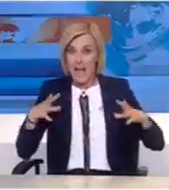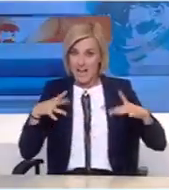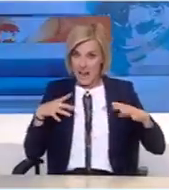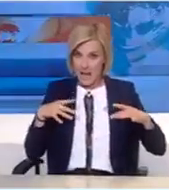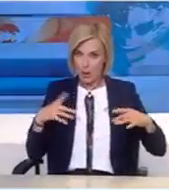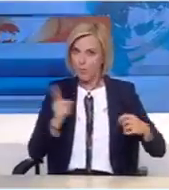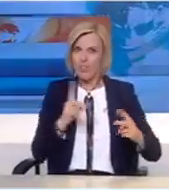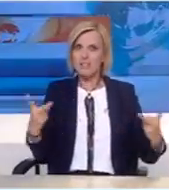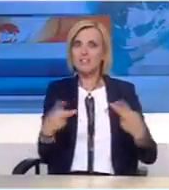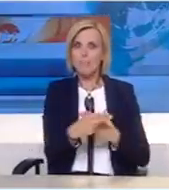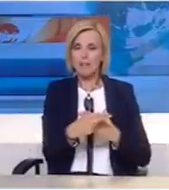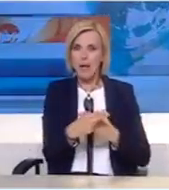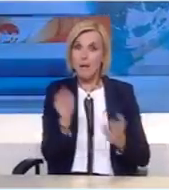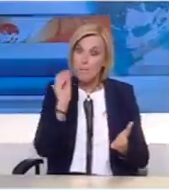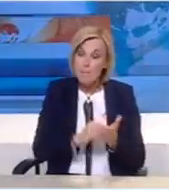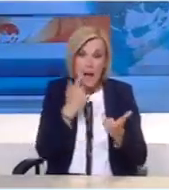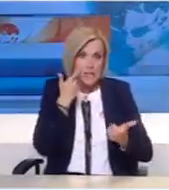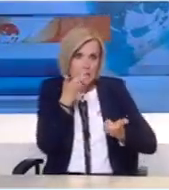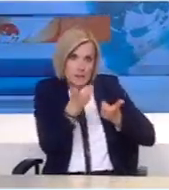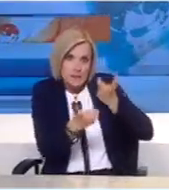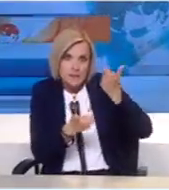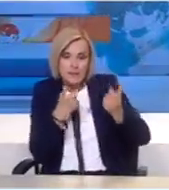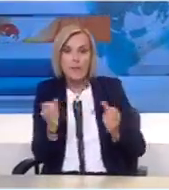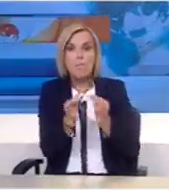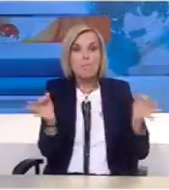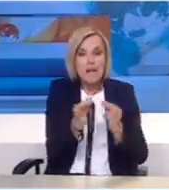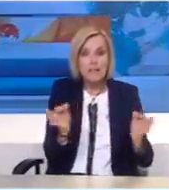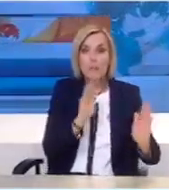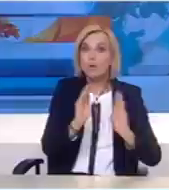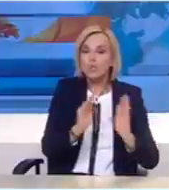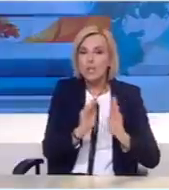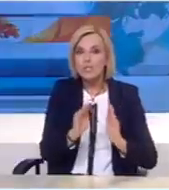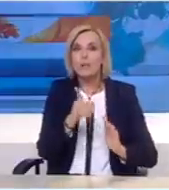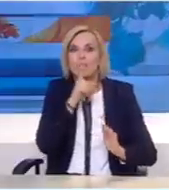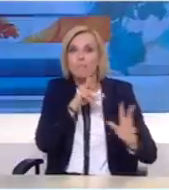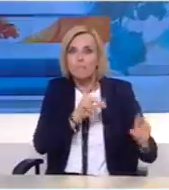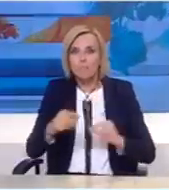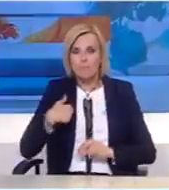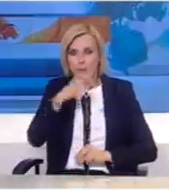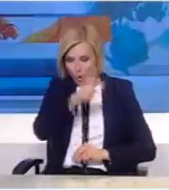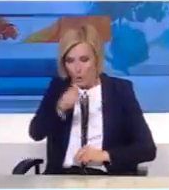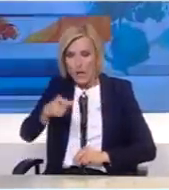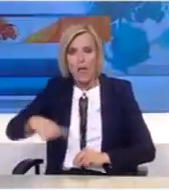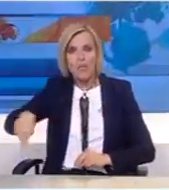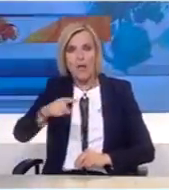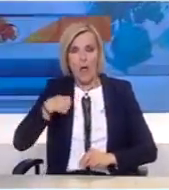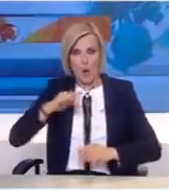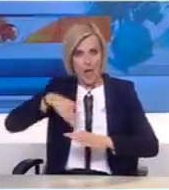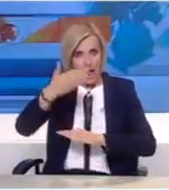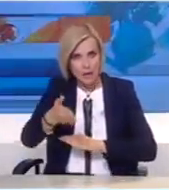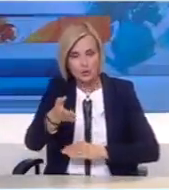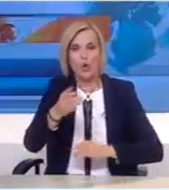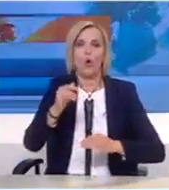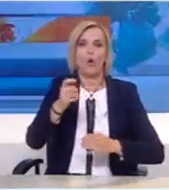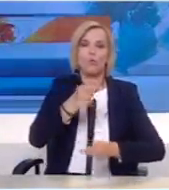ότι σταματάει η επαγρύπνησή μας σαν υγειονομικός, σαν κοινός πολίτης. Το ότι βγαίνω έξω